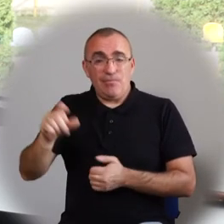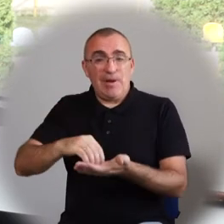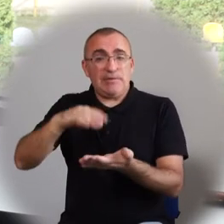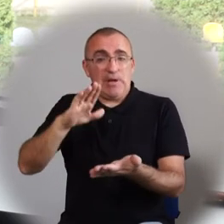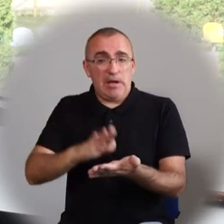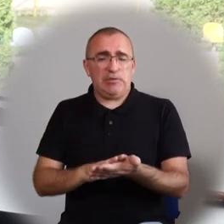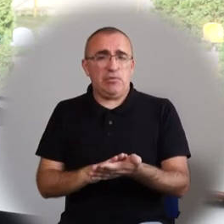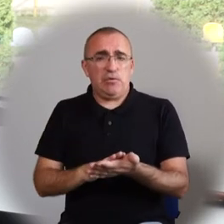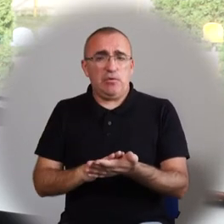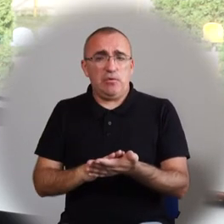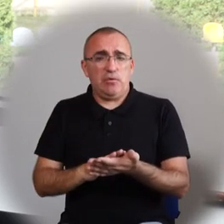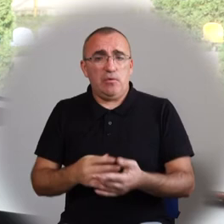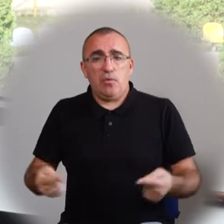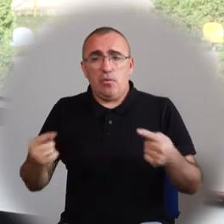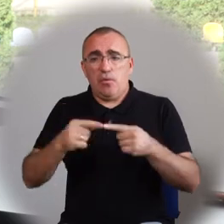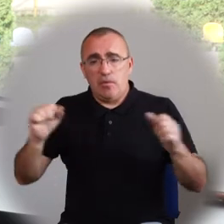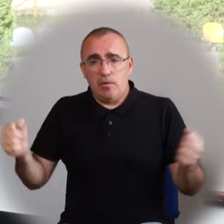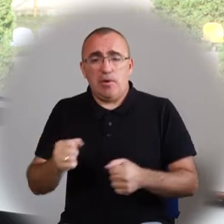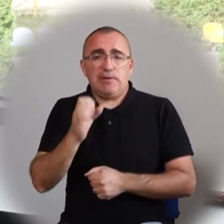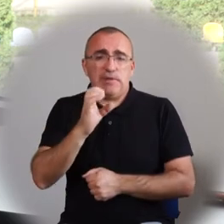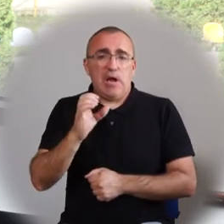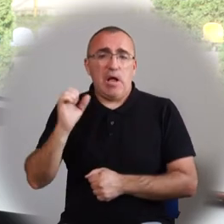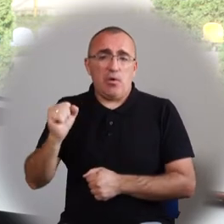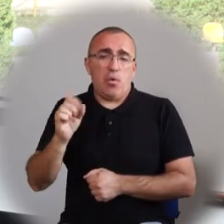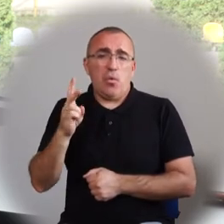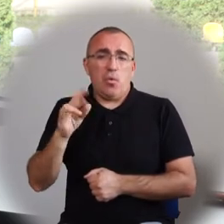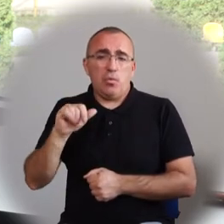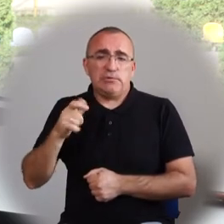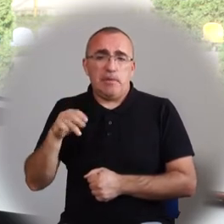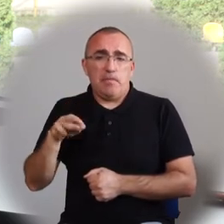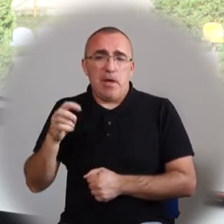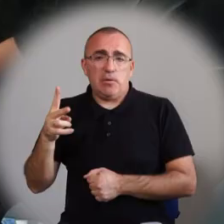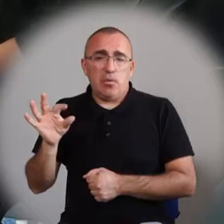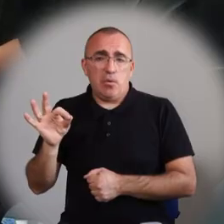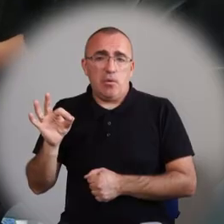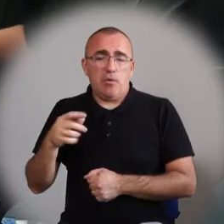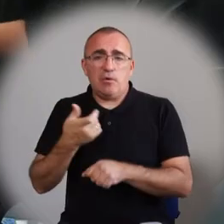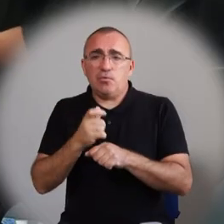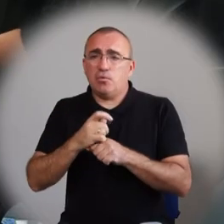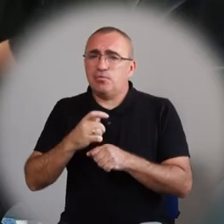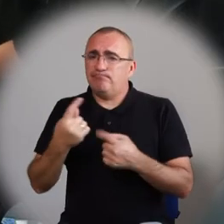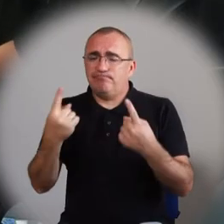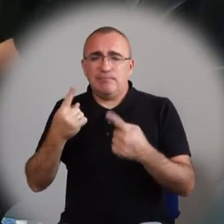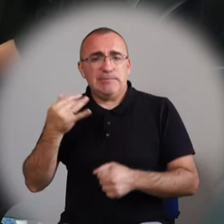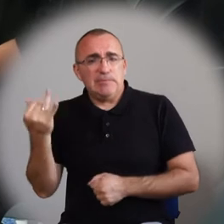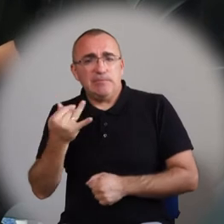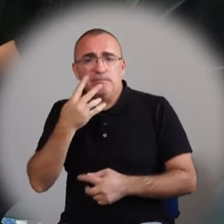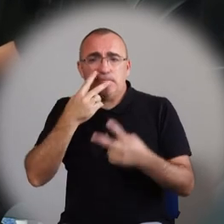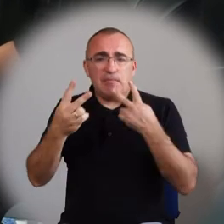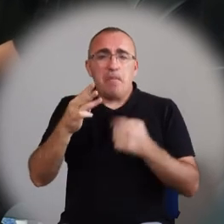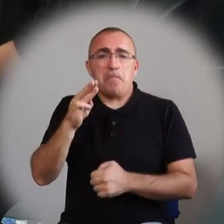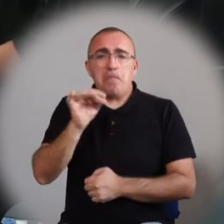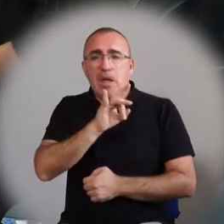3 кандидатів, які зареєстровані, однозначно підтримує Сергія Анатолійовича Кузьменка. Ми усі дуже з великою